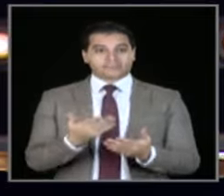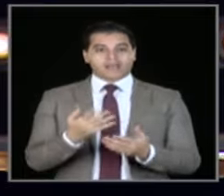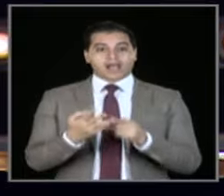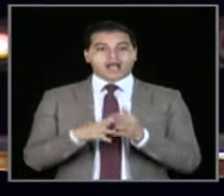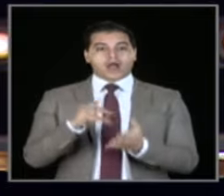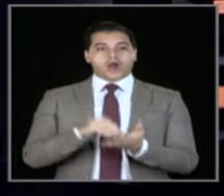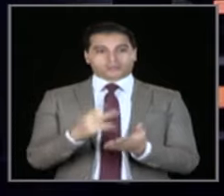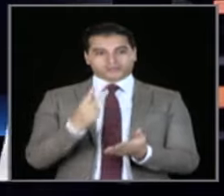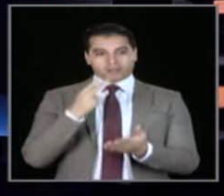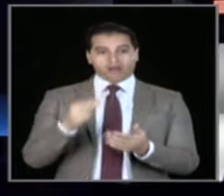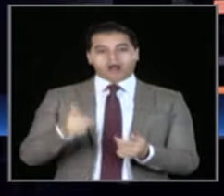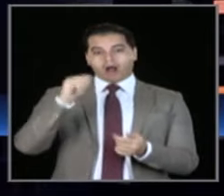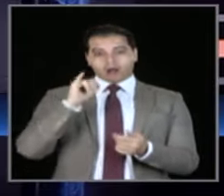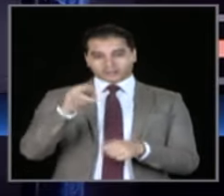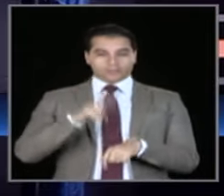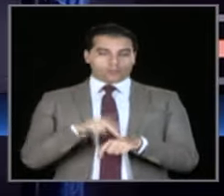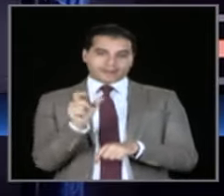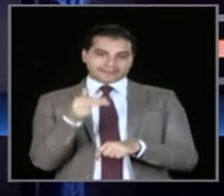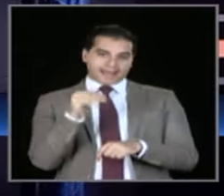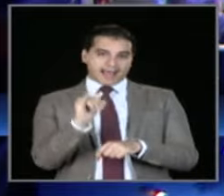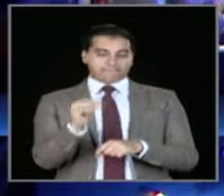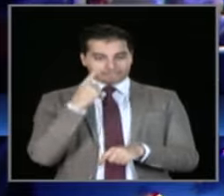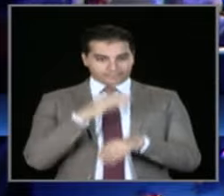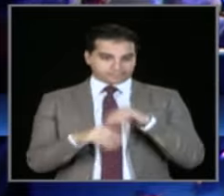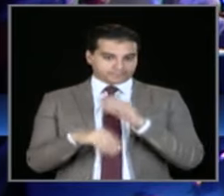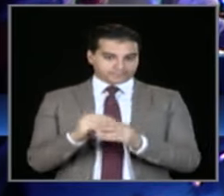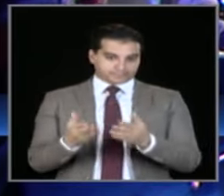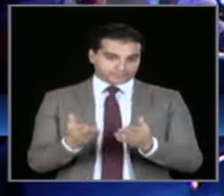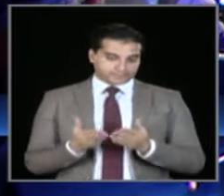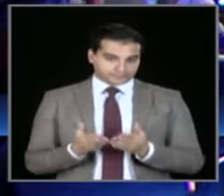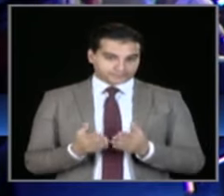اول 2 عاصم ونغم، نغم وعاصم.